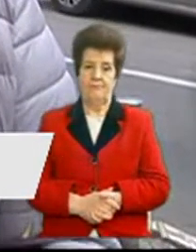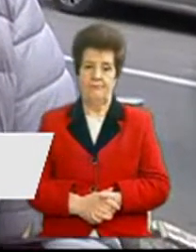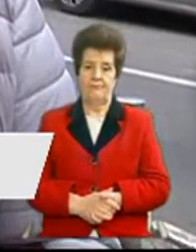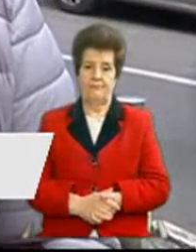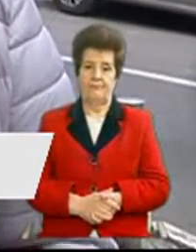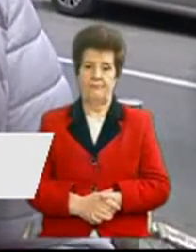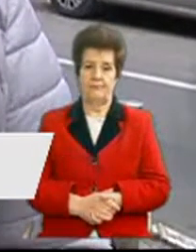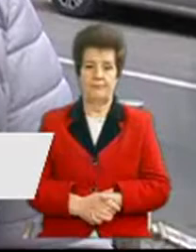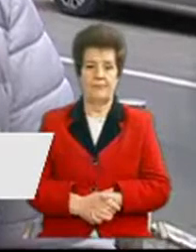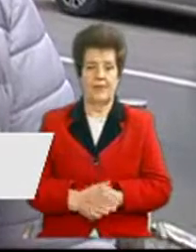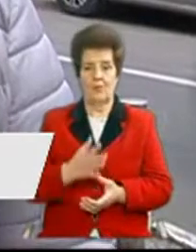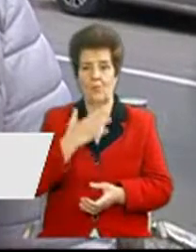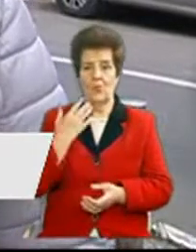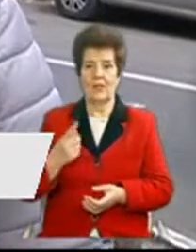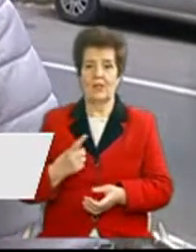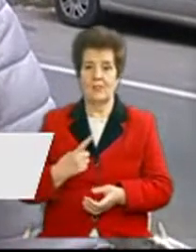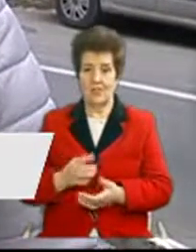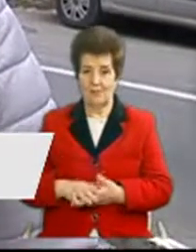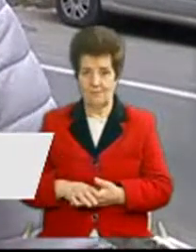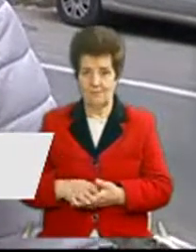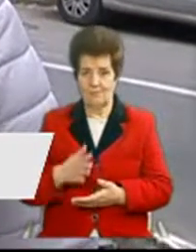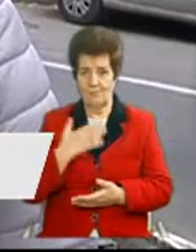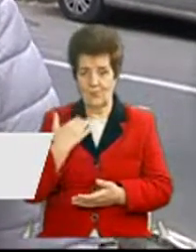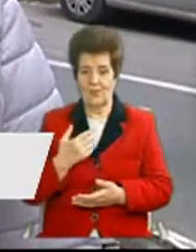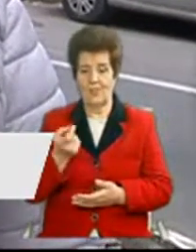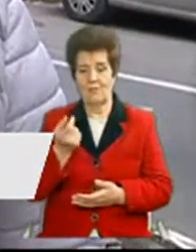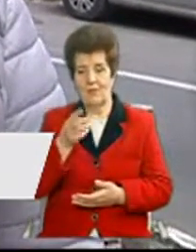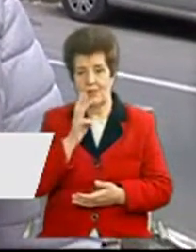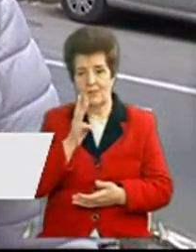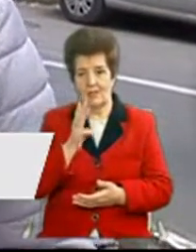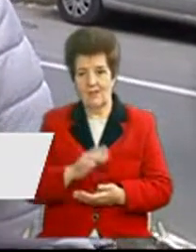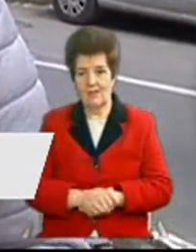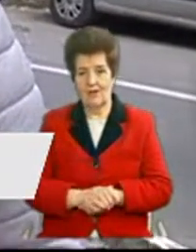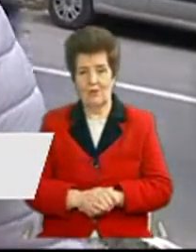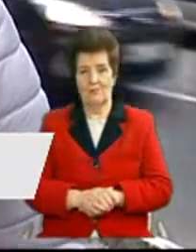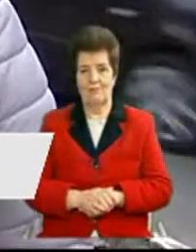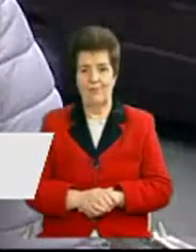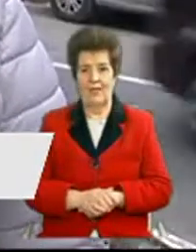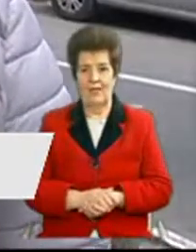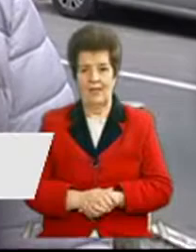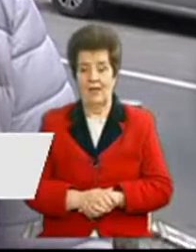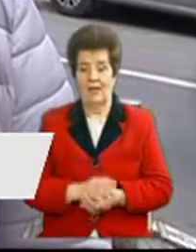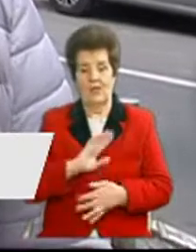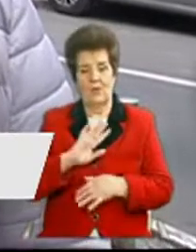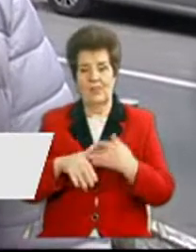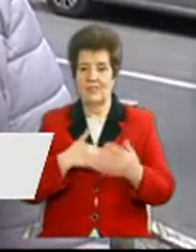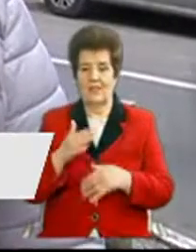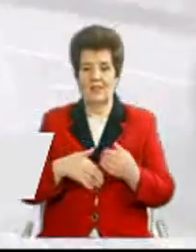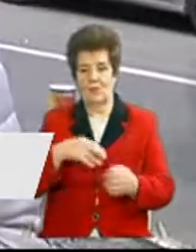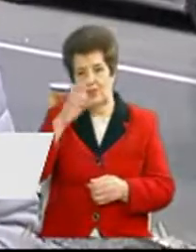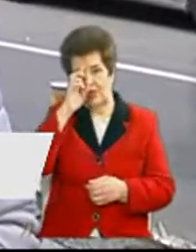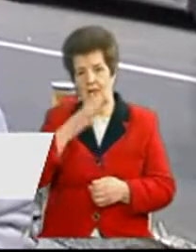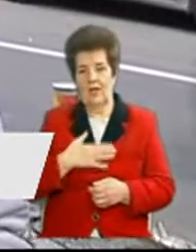N-au reușit nimica. Vreau să spun că nimica n-au reușit, fiindcă e un dezastru la noi în țara